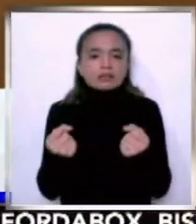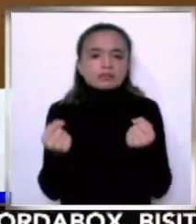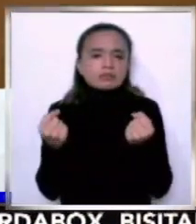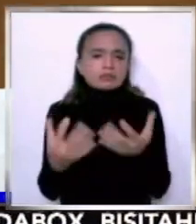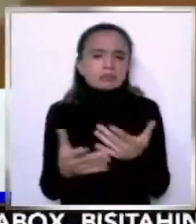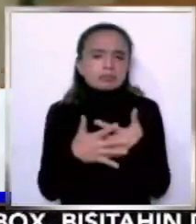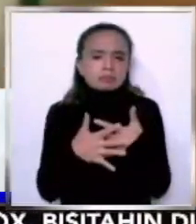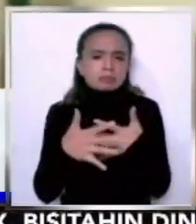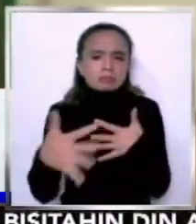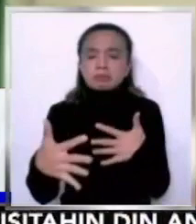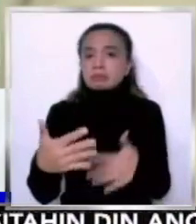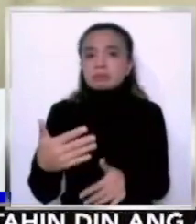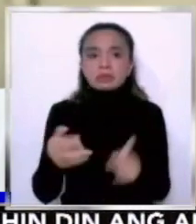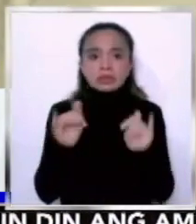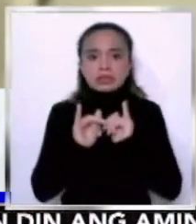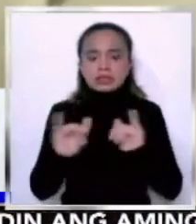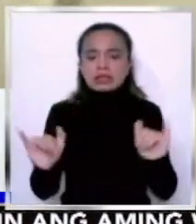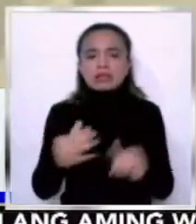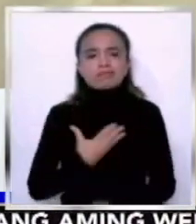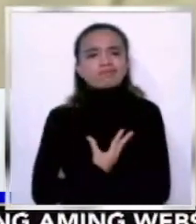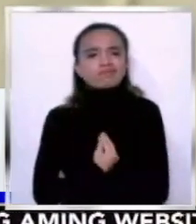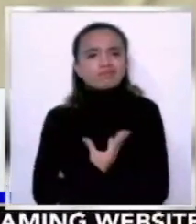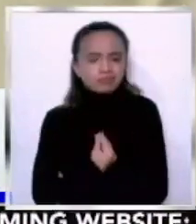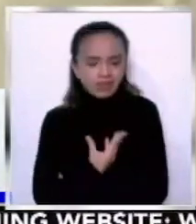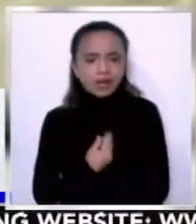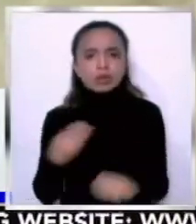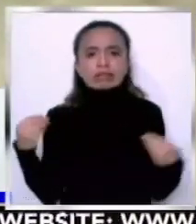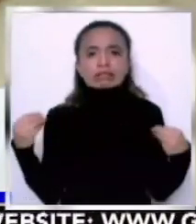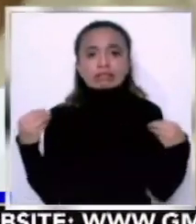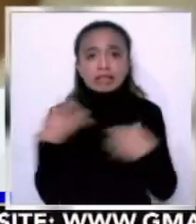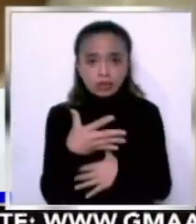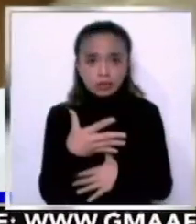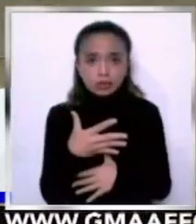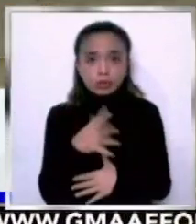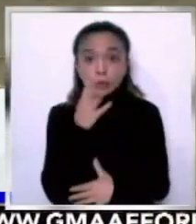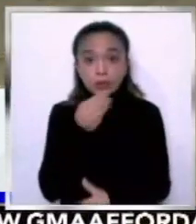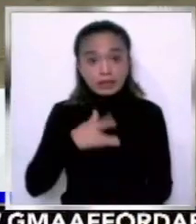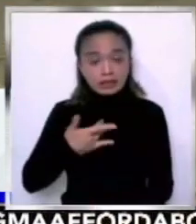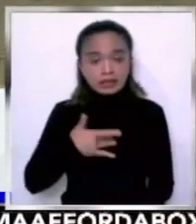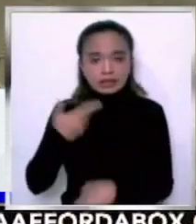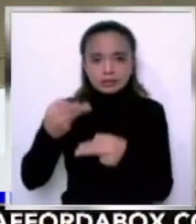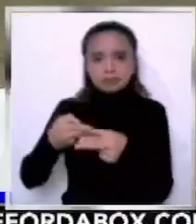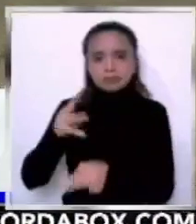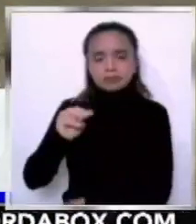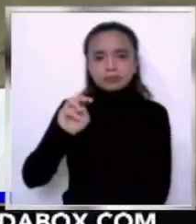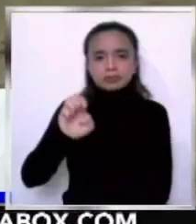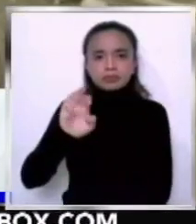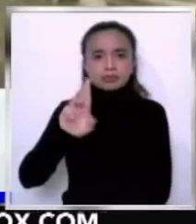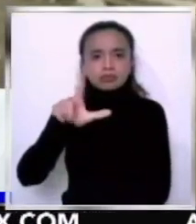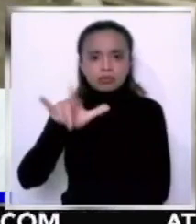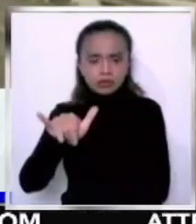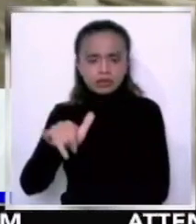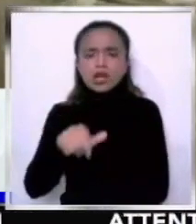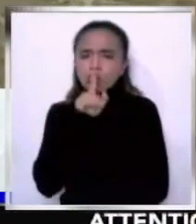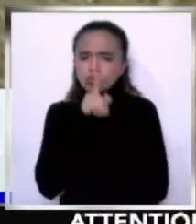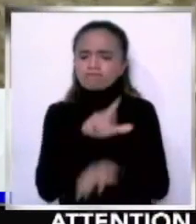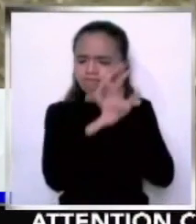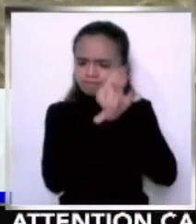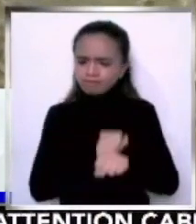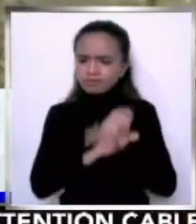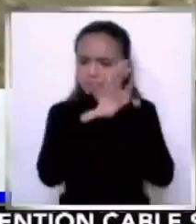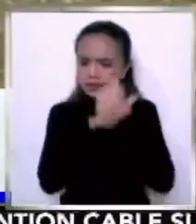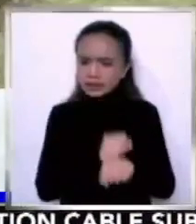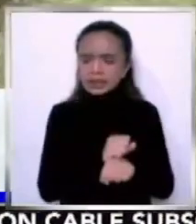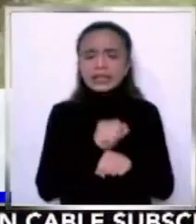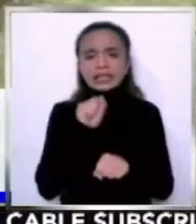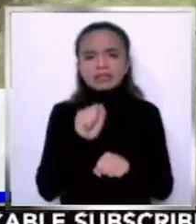rin nawawala ang kaba at takot na nararamdaman ni Merle. Sanay naman daw siya sa tuwing nag-aalboroto ang